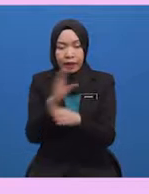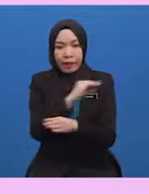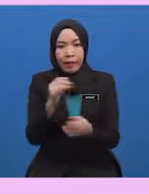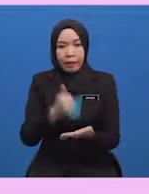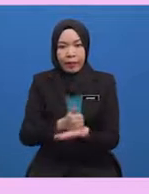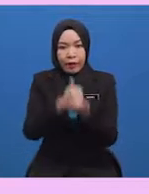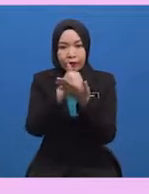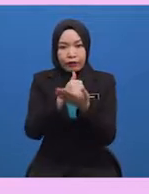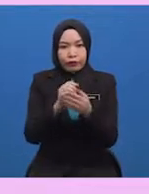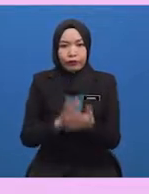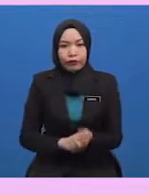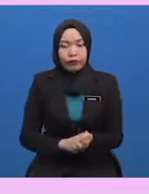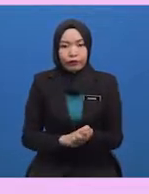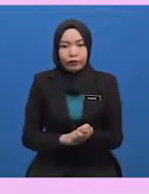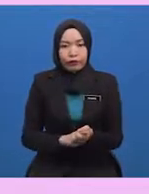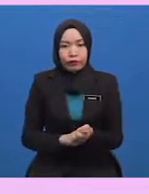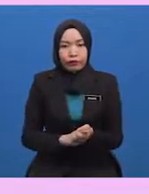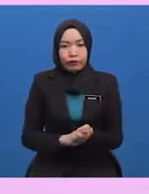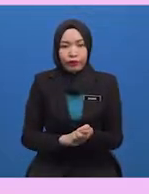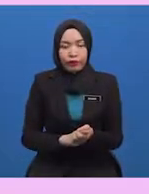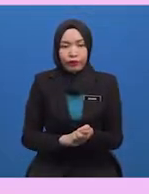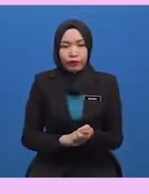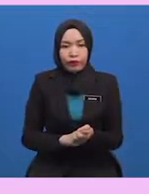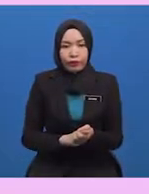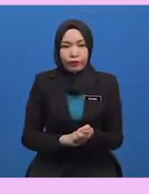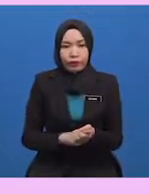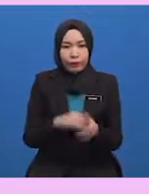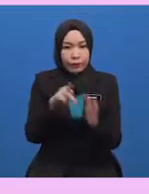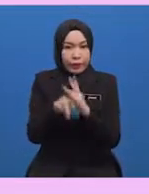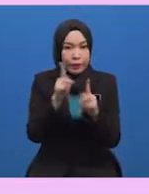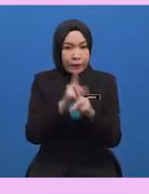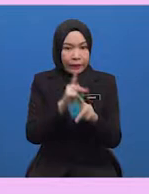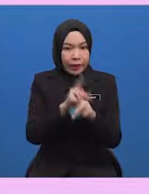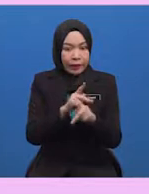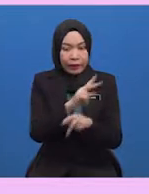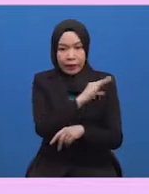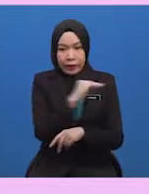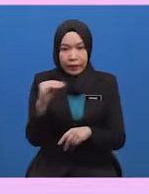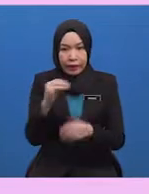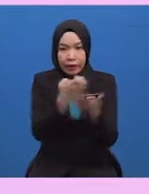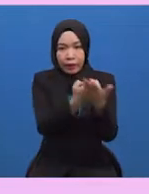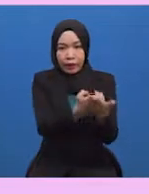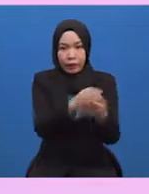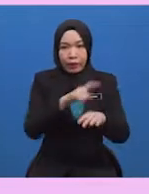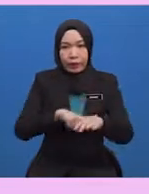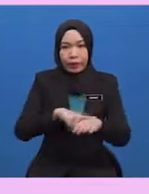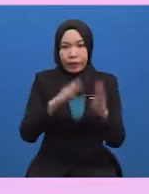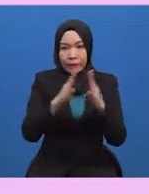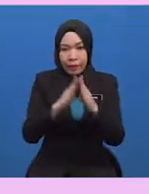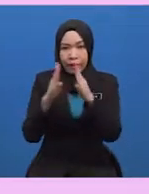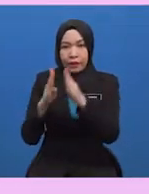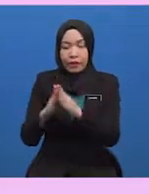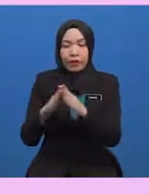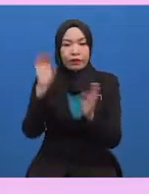mengganggu kelancaran produktiviti sektor ekonomi seperti industri dan